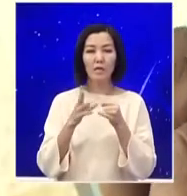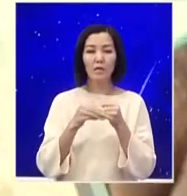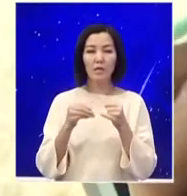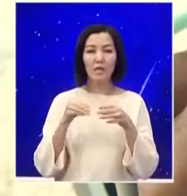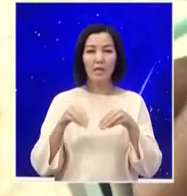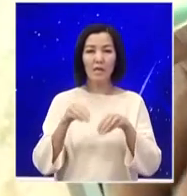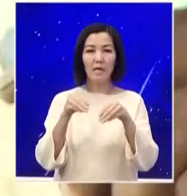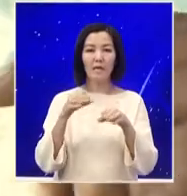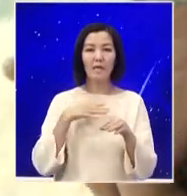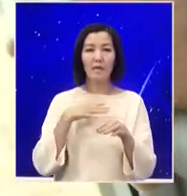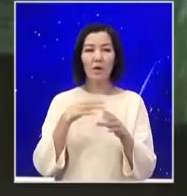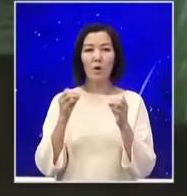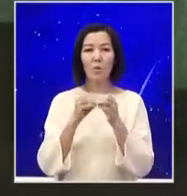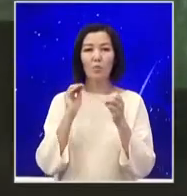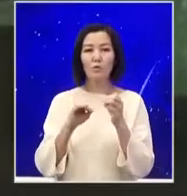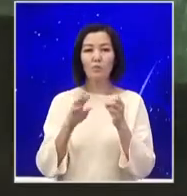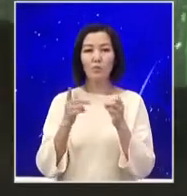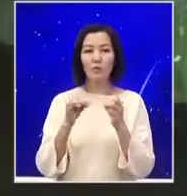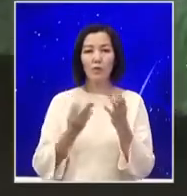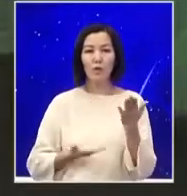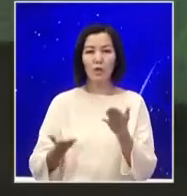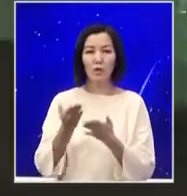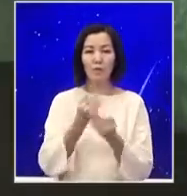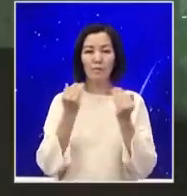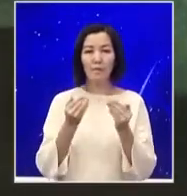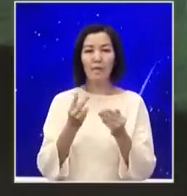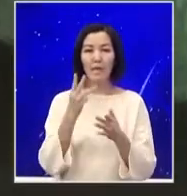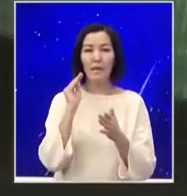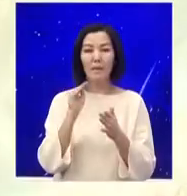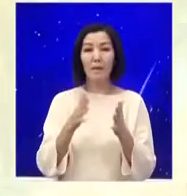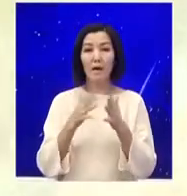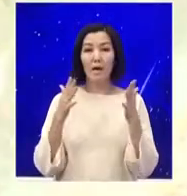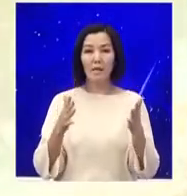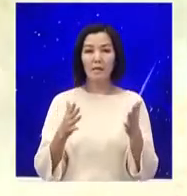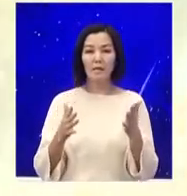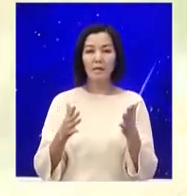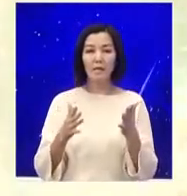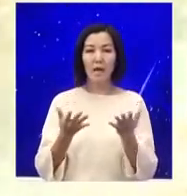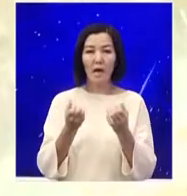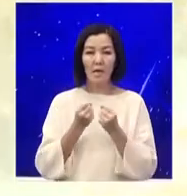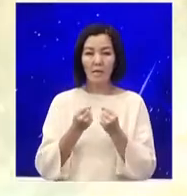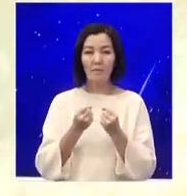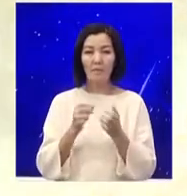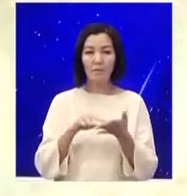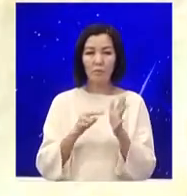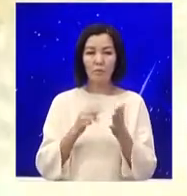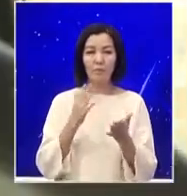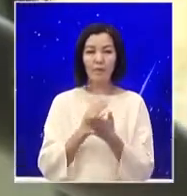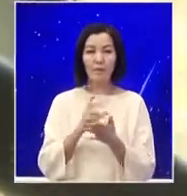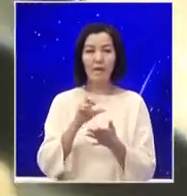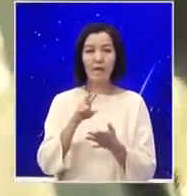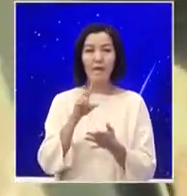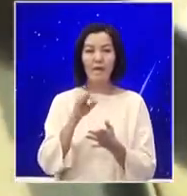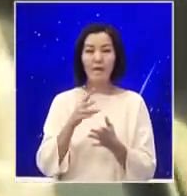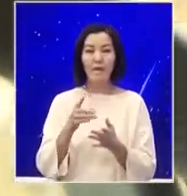дала аруын егіп 13 мың тоннаға жуық өнім жинаған. Биыл одан 2 мың тоннаға артық аламыз деп отыр. Өйткені шаруашылық элиталық тұқым